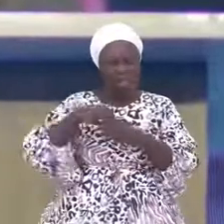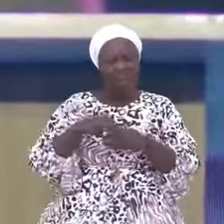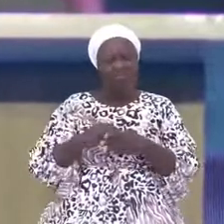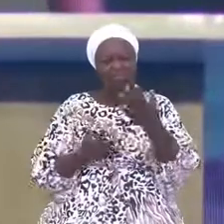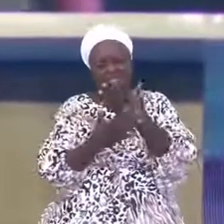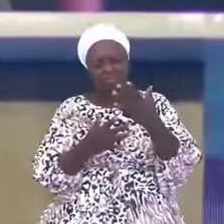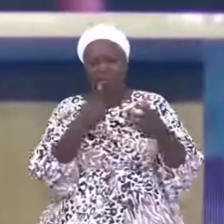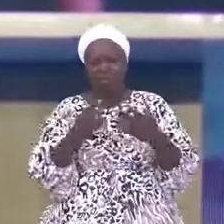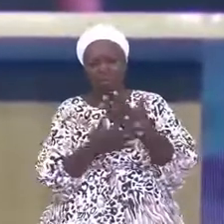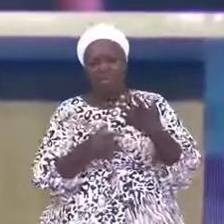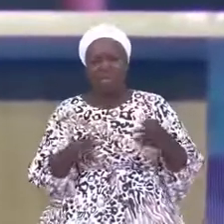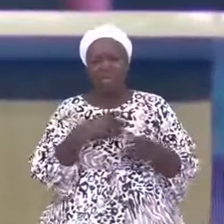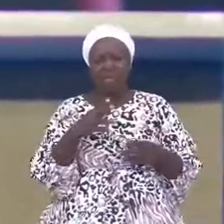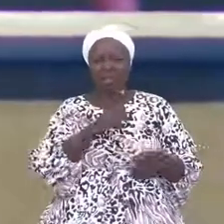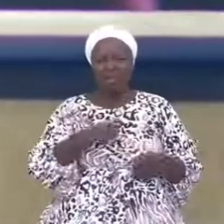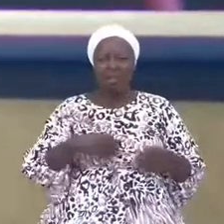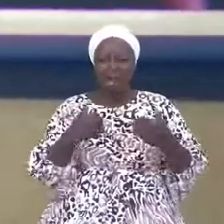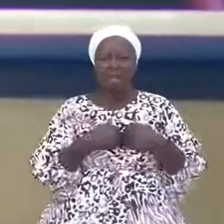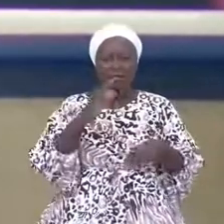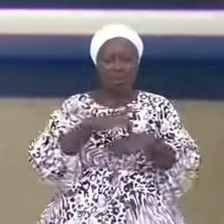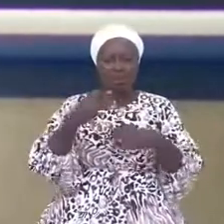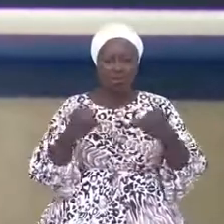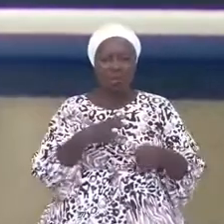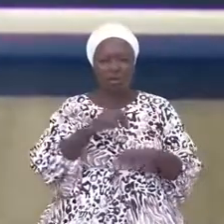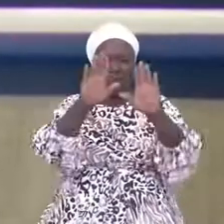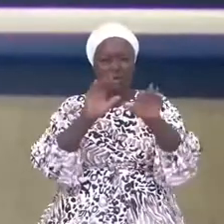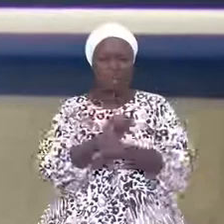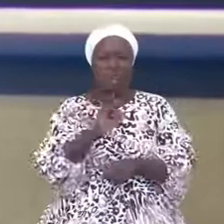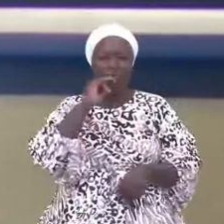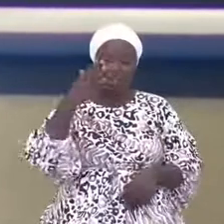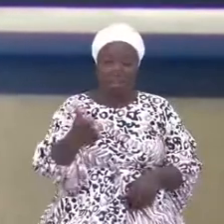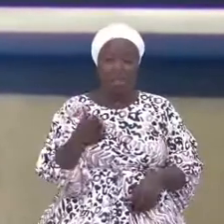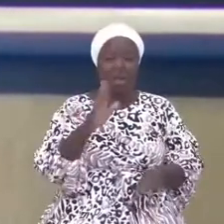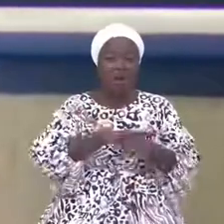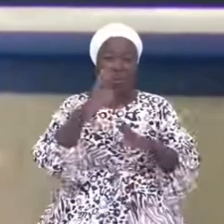Tu avais un problème, un saignement intérieur, un problème intérieur. Le Seigneur t'a touché.